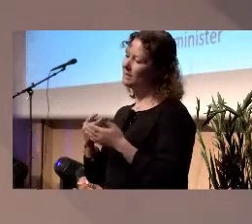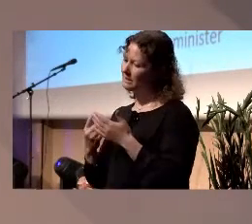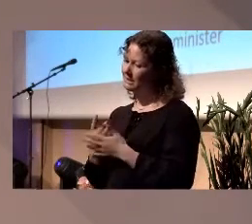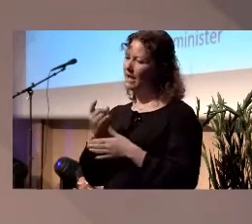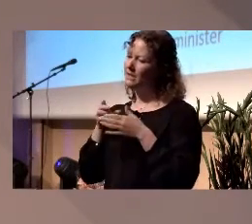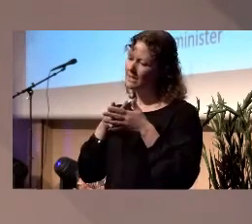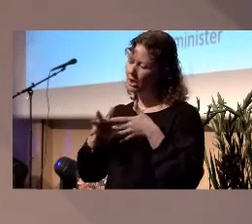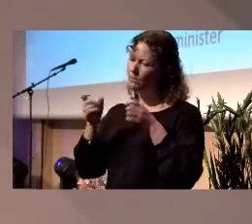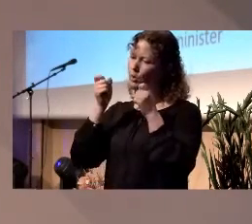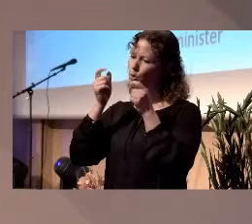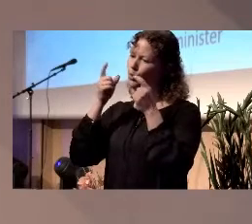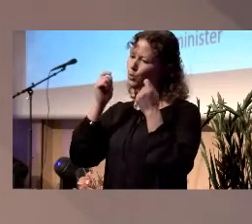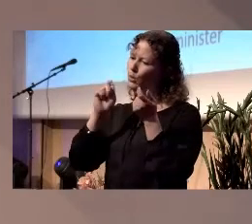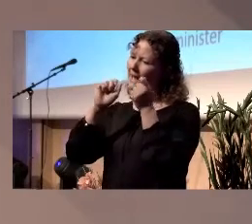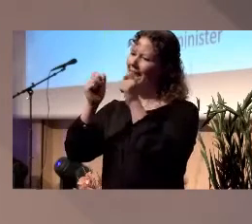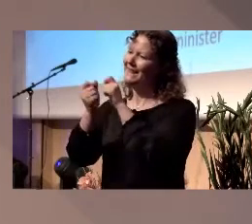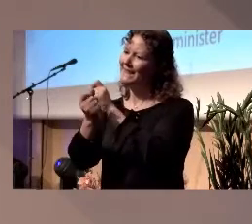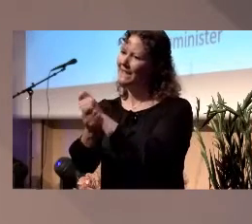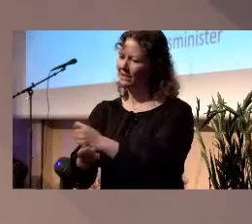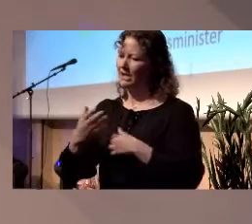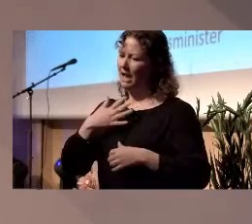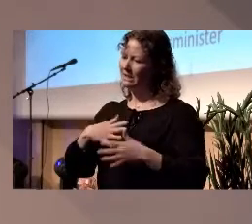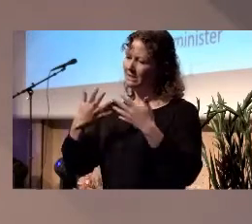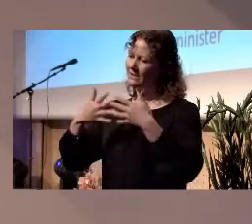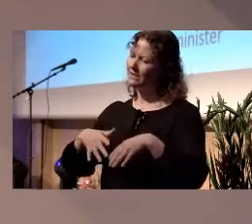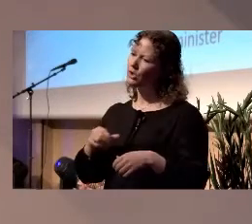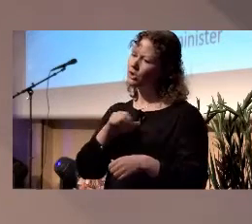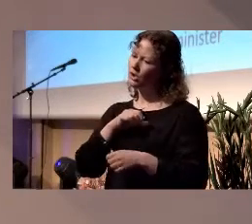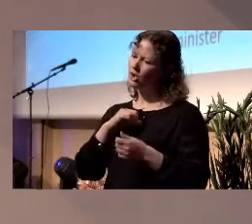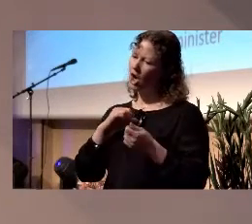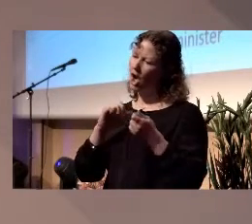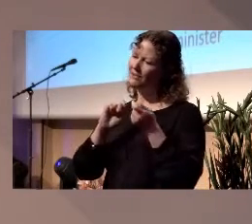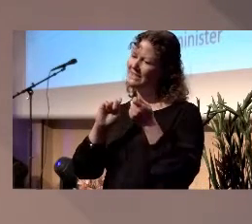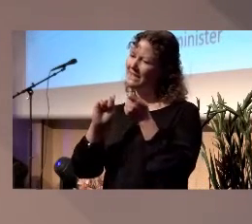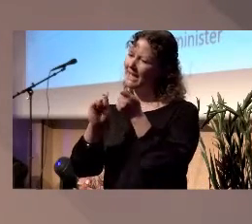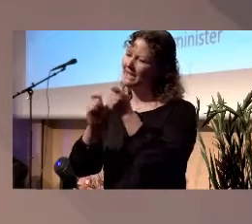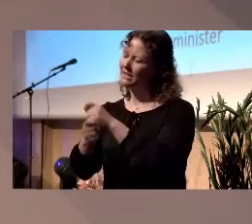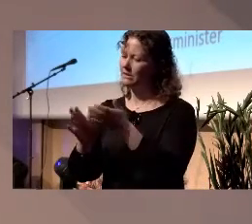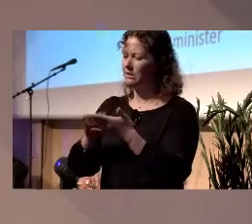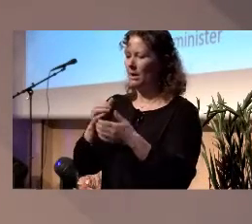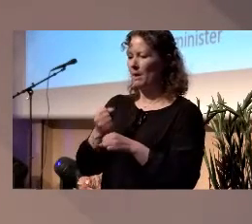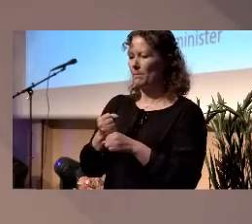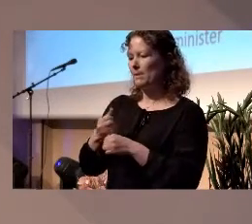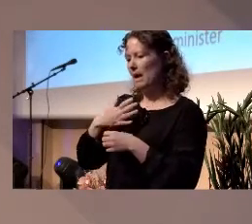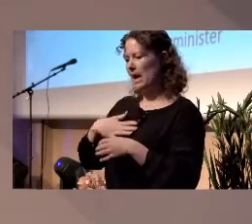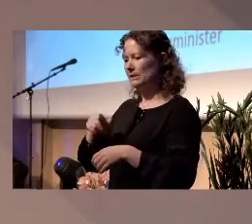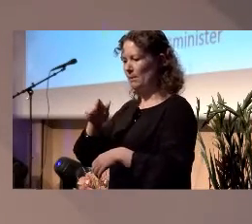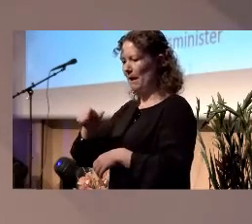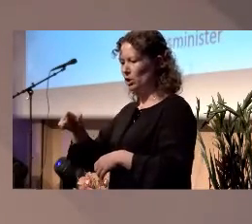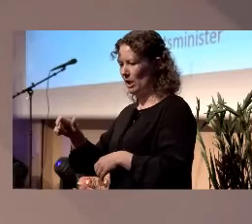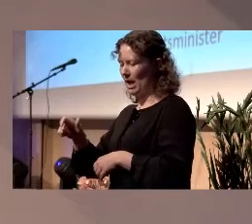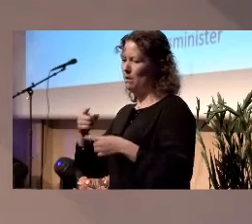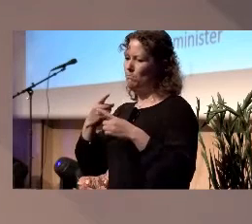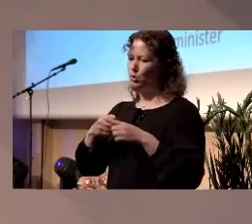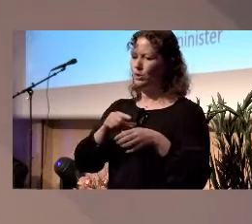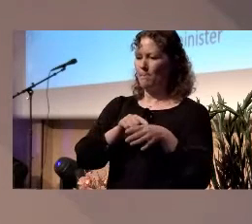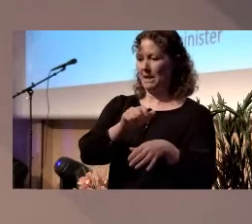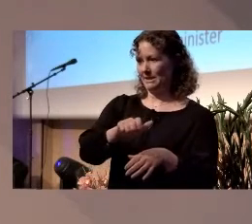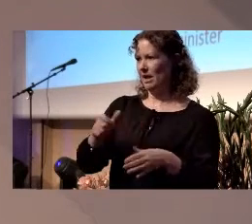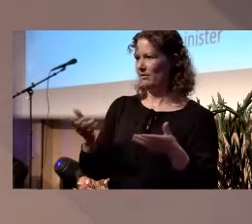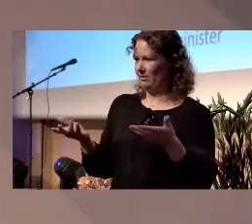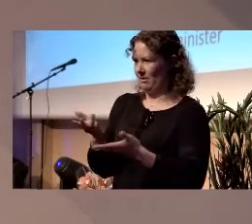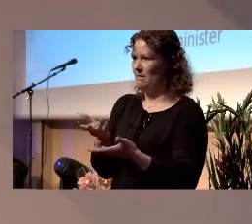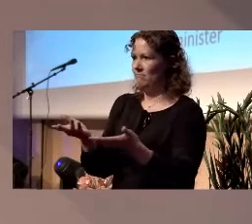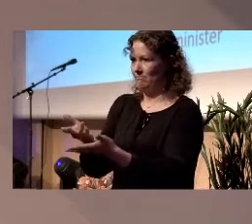kulturendring i norsk helsevesen, en gradvis endring i samhandlingen mellom helsepersonell og pasientene.